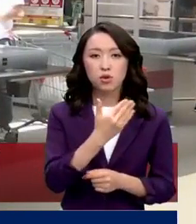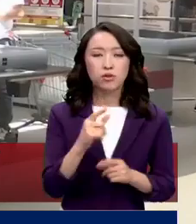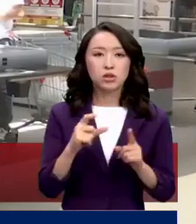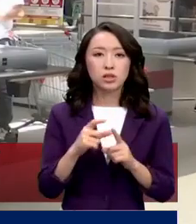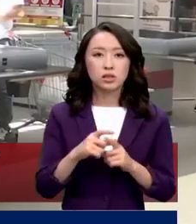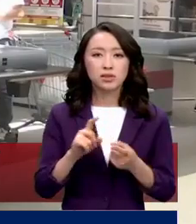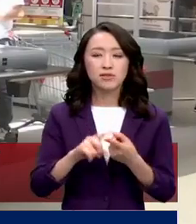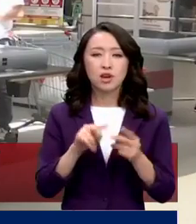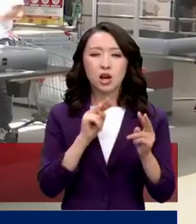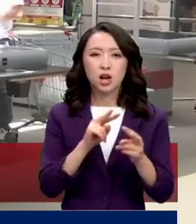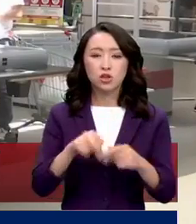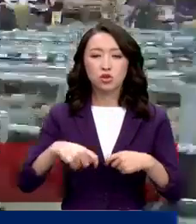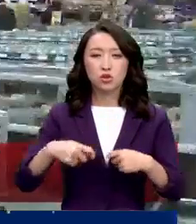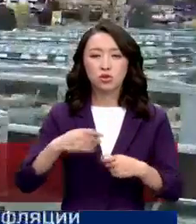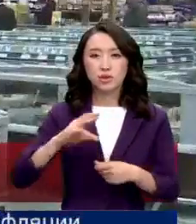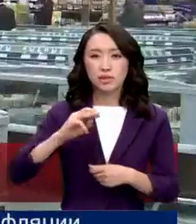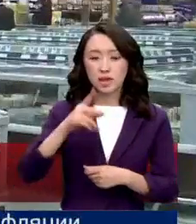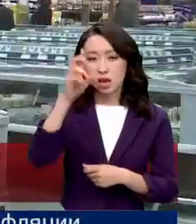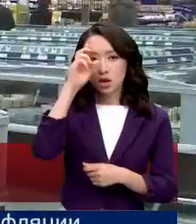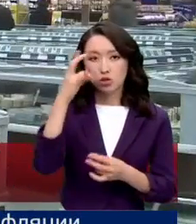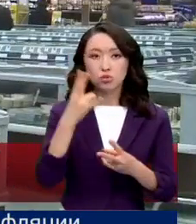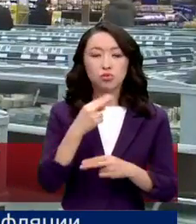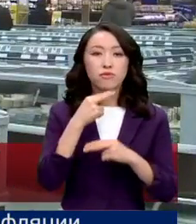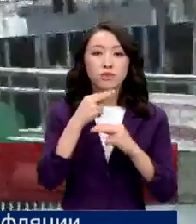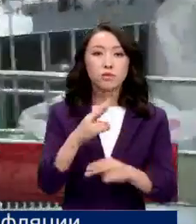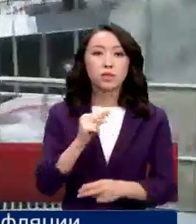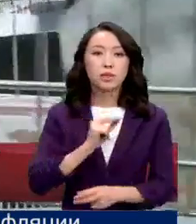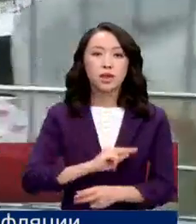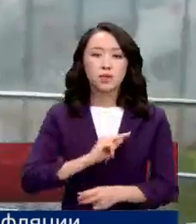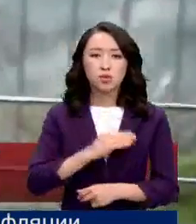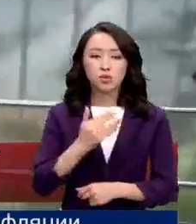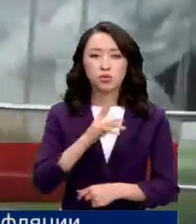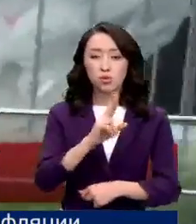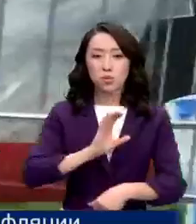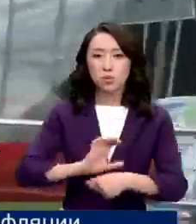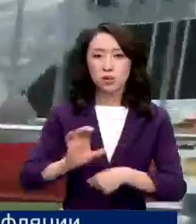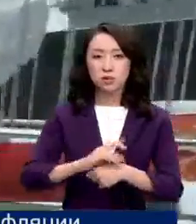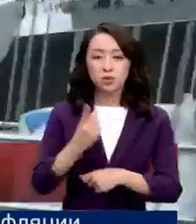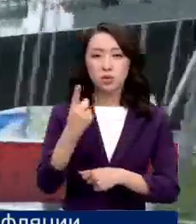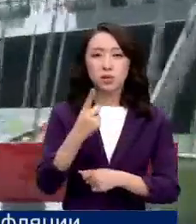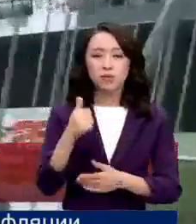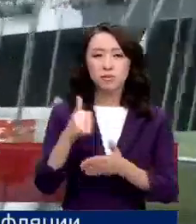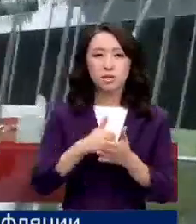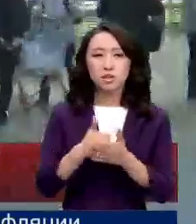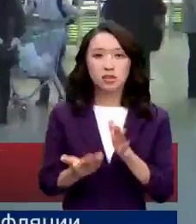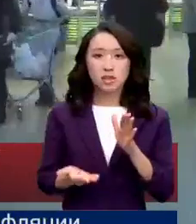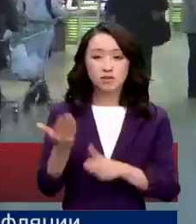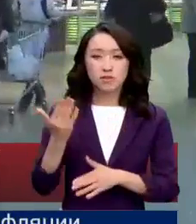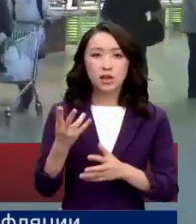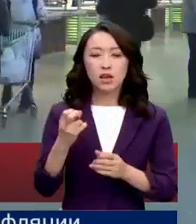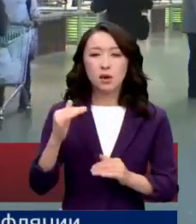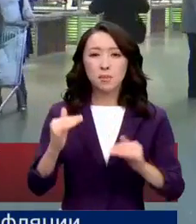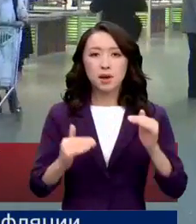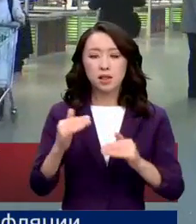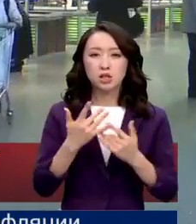словам, вместо контроля торговых сетей государству необходимо обратить внимание на работу с производителями как первопричина инфляции. Тогда нарушенный баланс